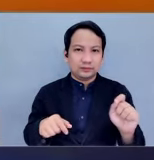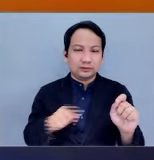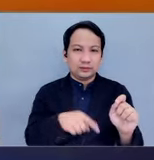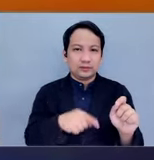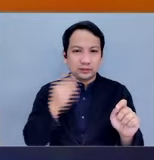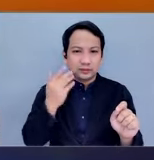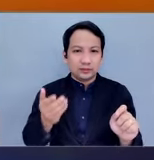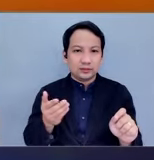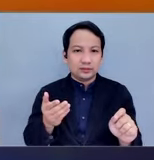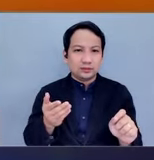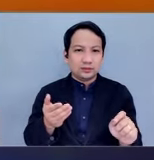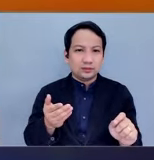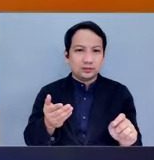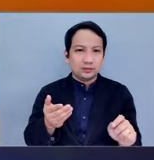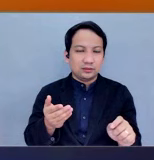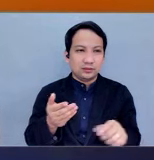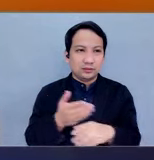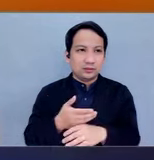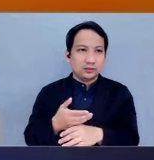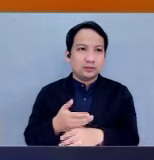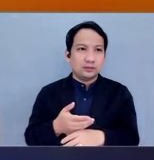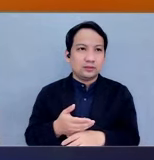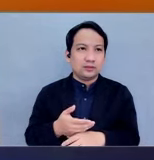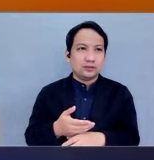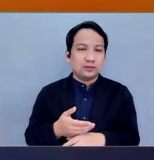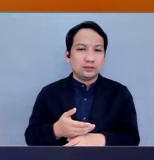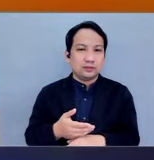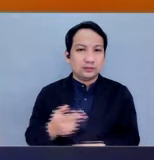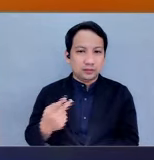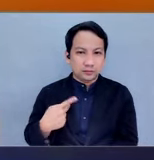for parents. Eh. Mm-hmm. So also, I have 10